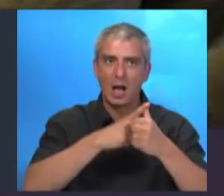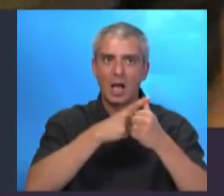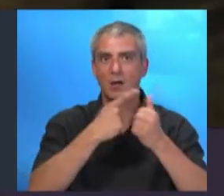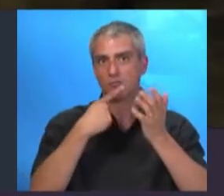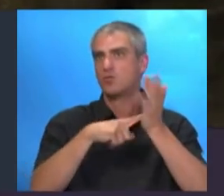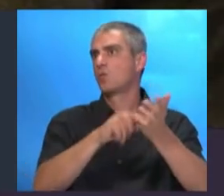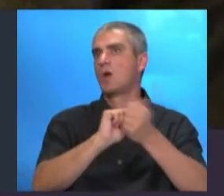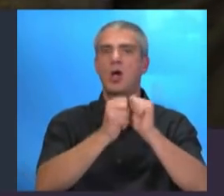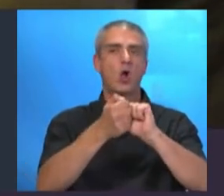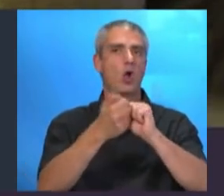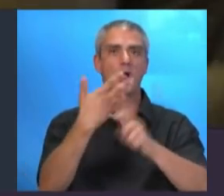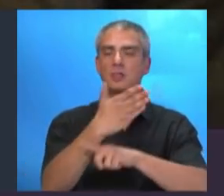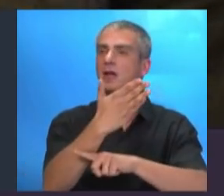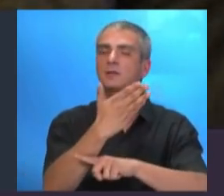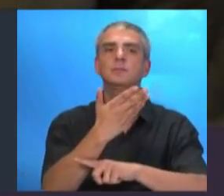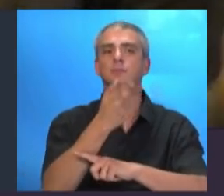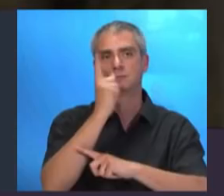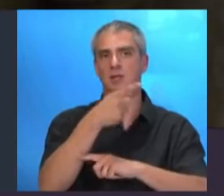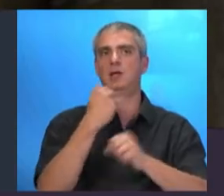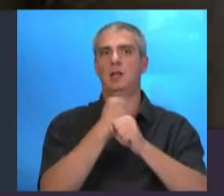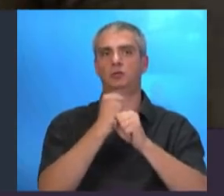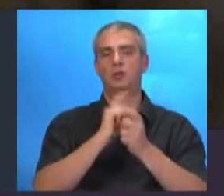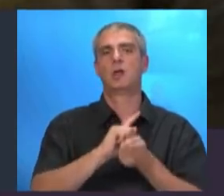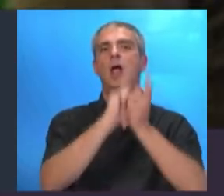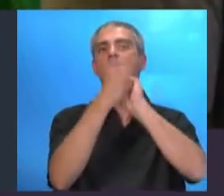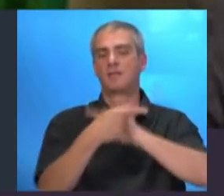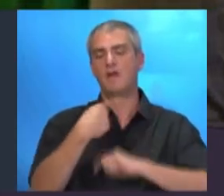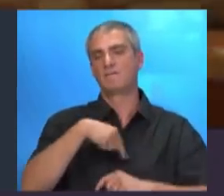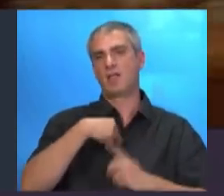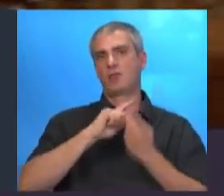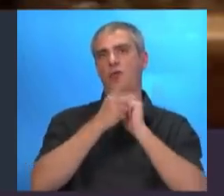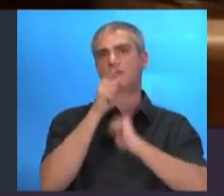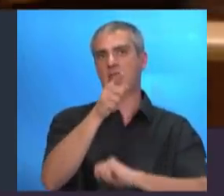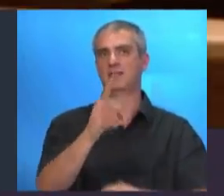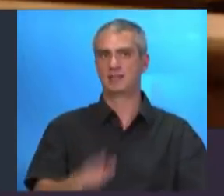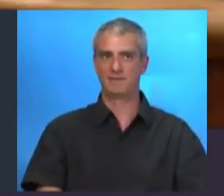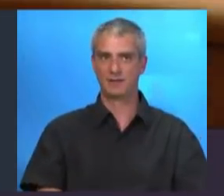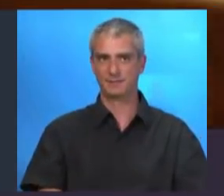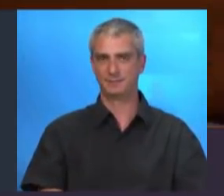למשל, או דגים, צריך לייצר אלטרנטיבה, ואנחנו אלטרנטיבה.